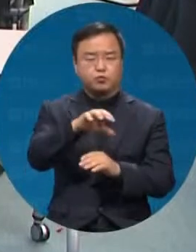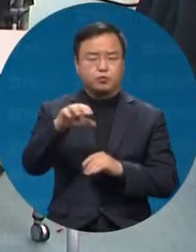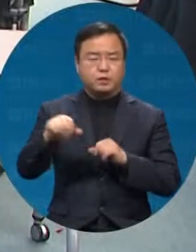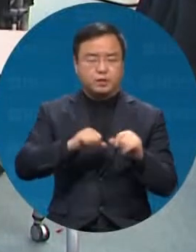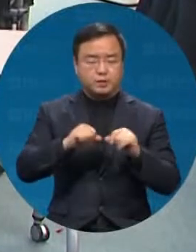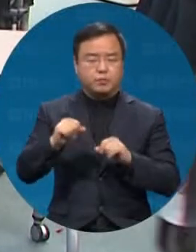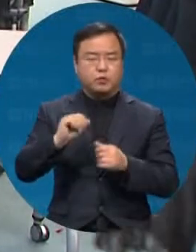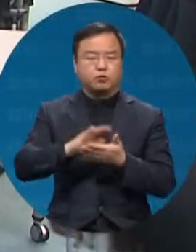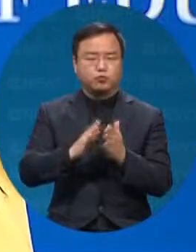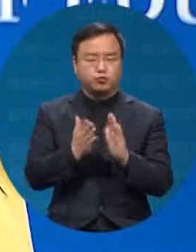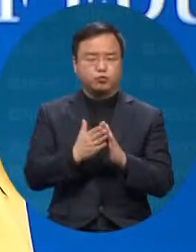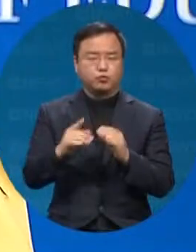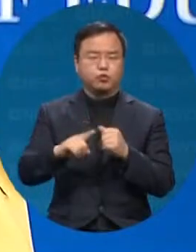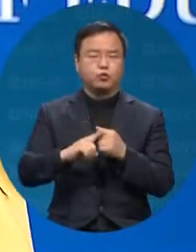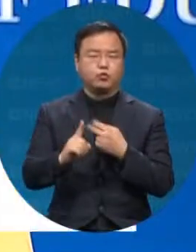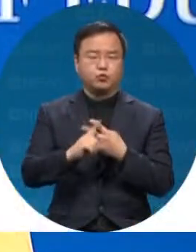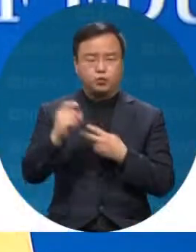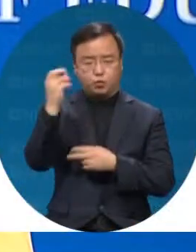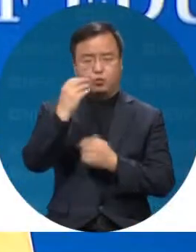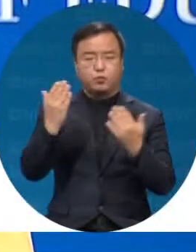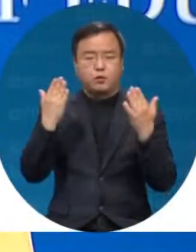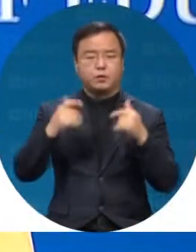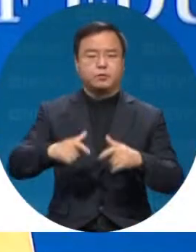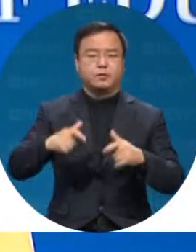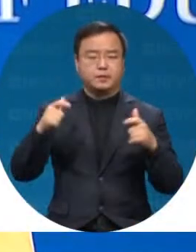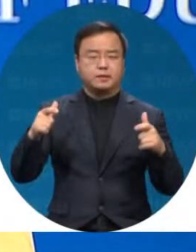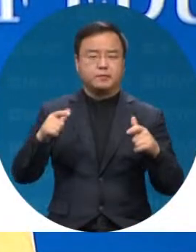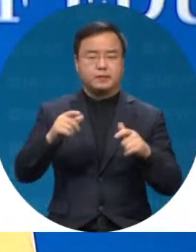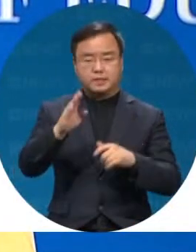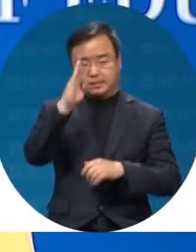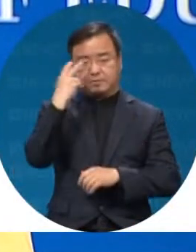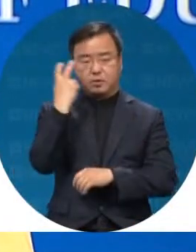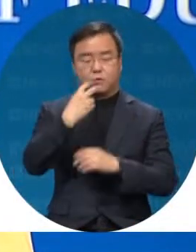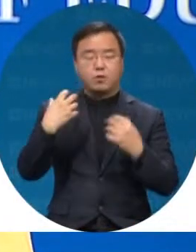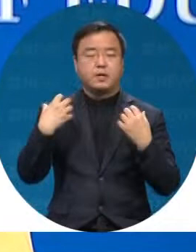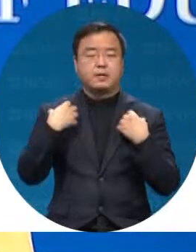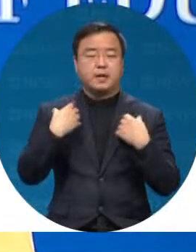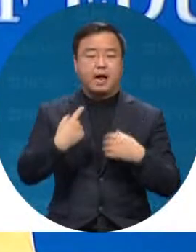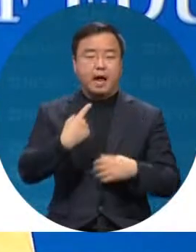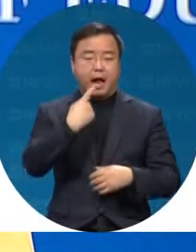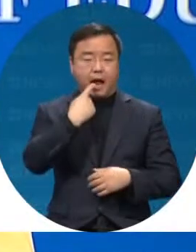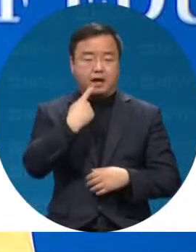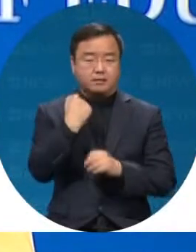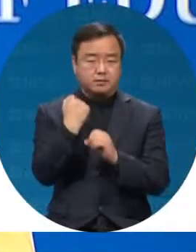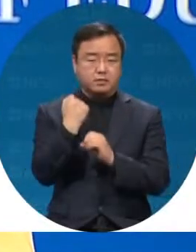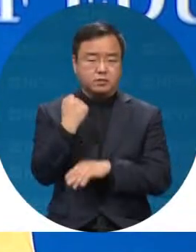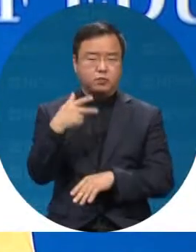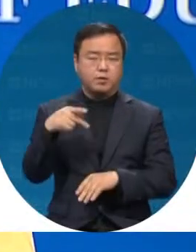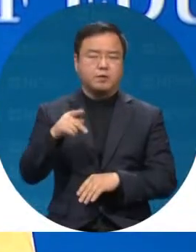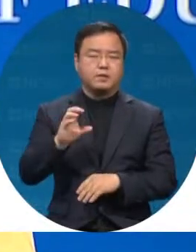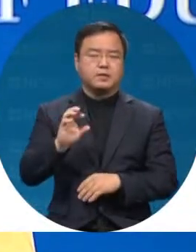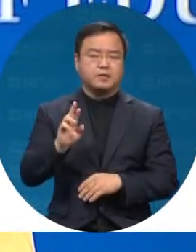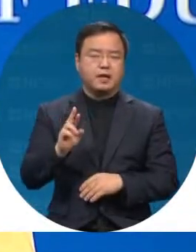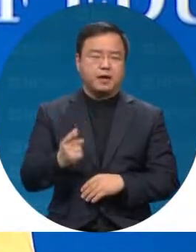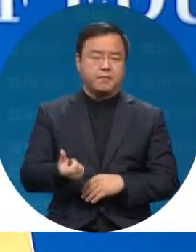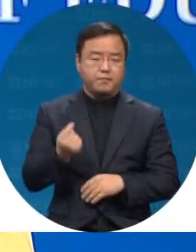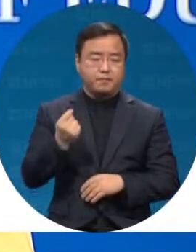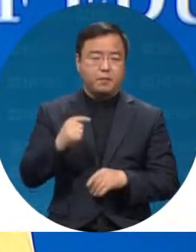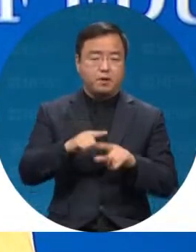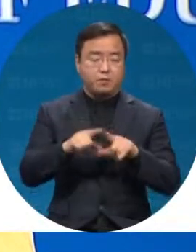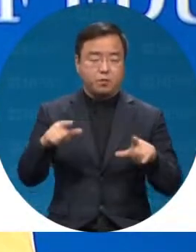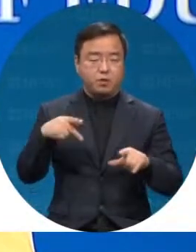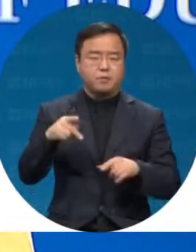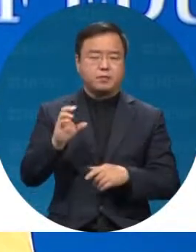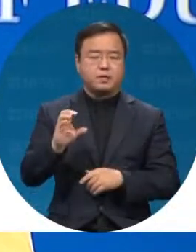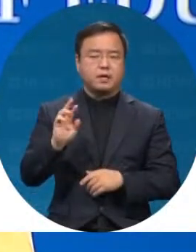계획입니다. 질병관리청이 타액 기반 신속 PCR 검사를 표준 PCR 검사에 준하는 검사 방식으로